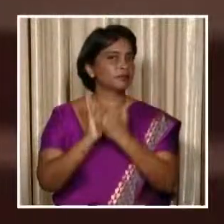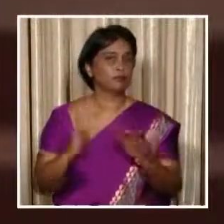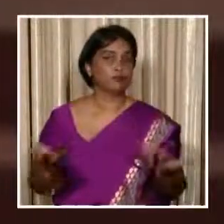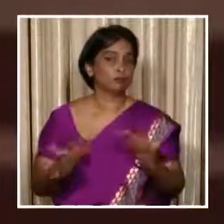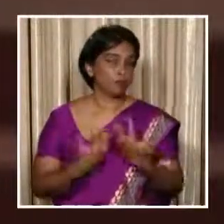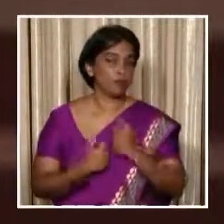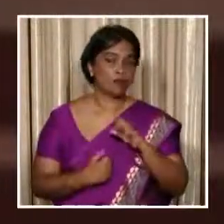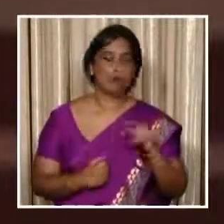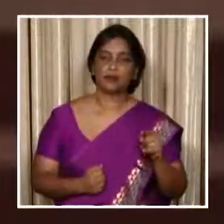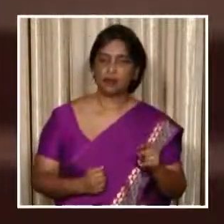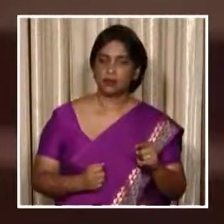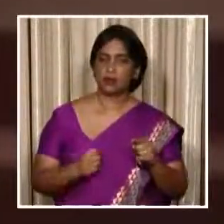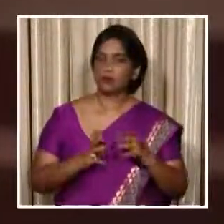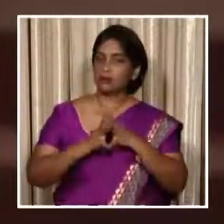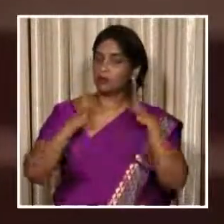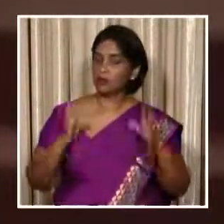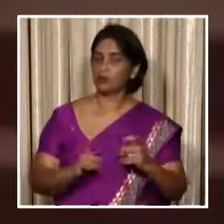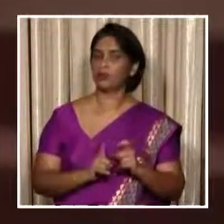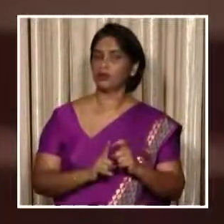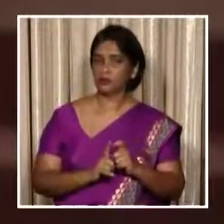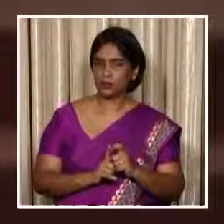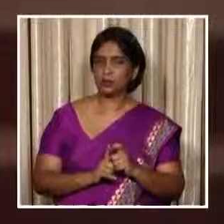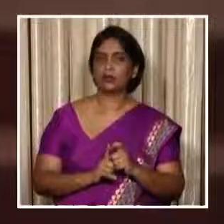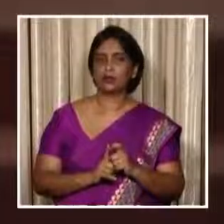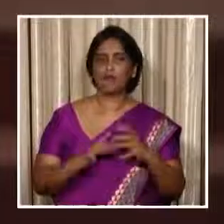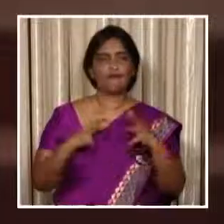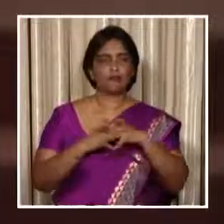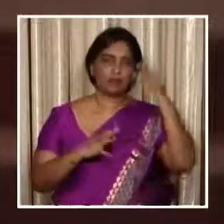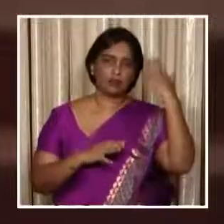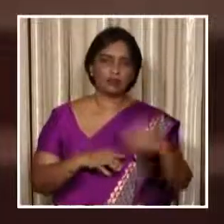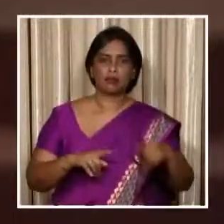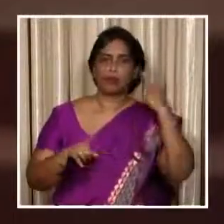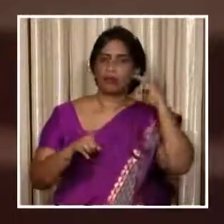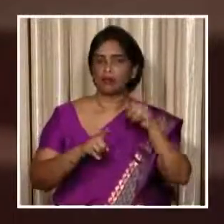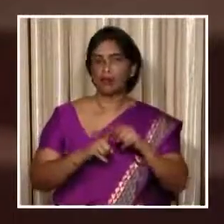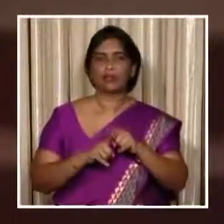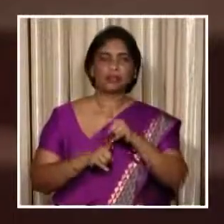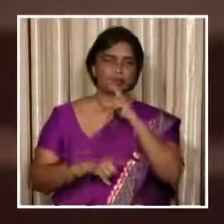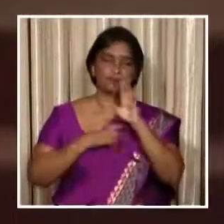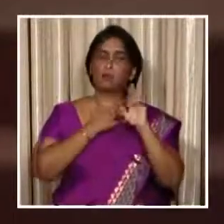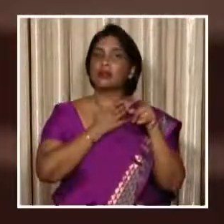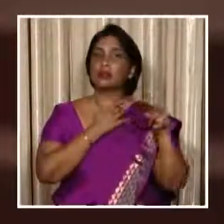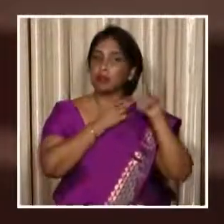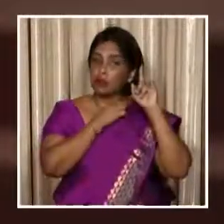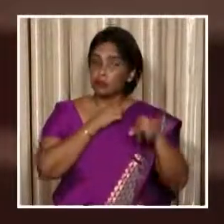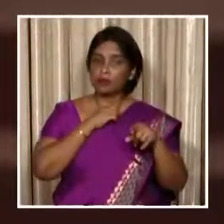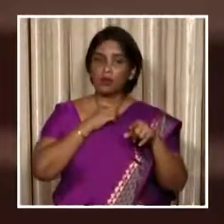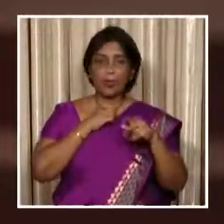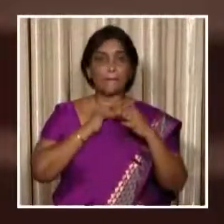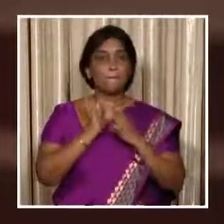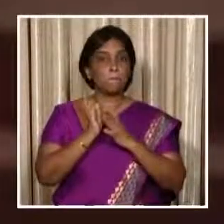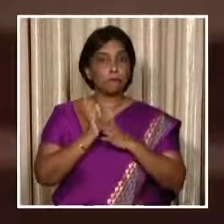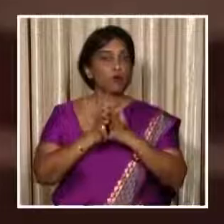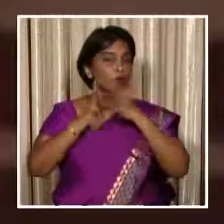திரும்பியிருந்தனர். இவர்களை கோட்டாபய ராஜபக்ஷ காலத்தில் அடக்க முயன்ற போது எதிர்கட்சியினர் பாதாள குழுவினரை